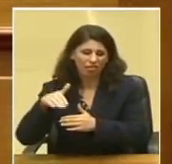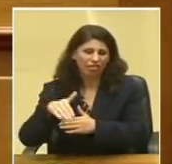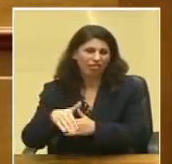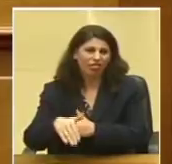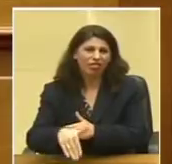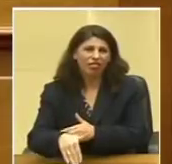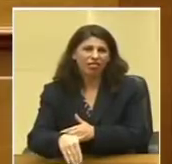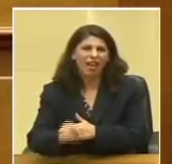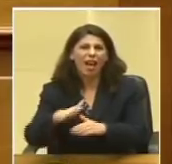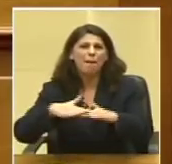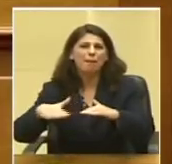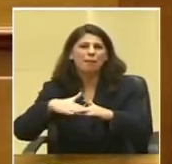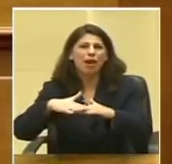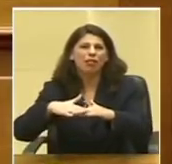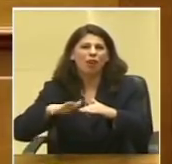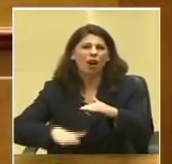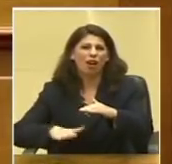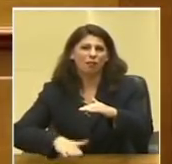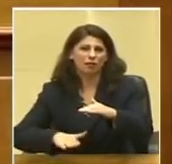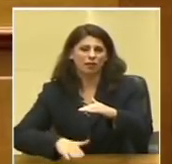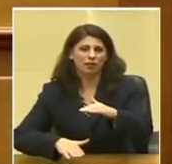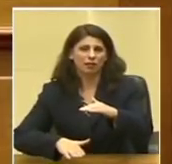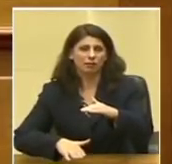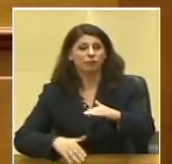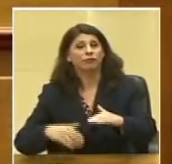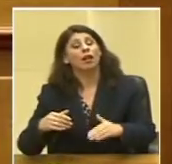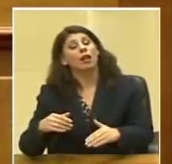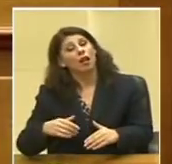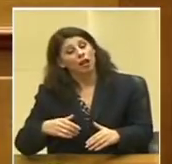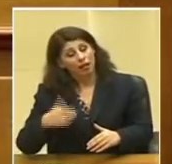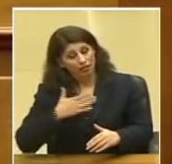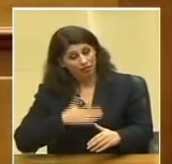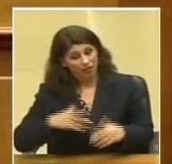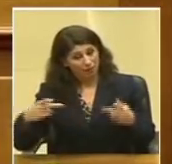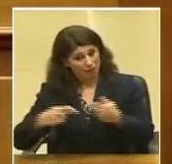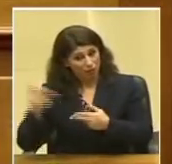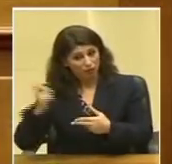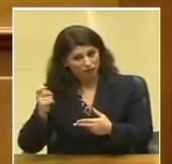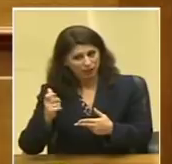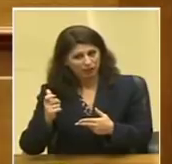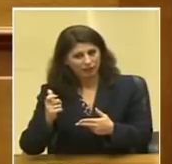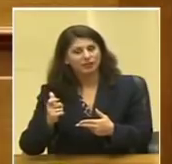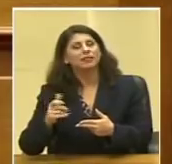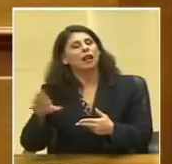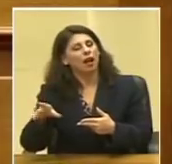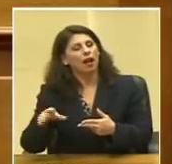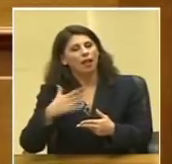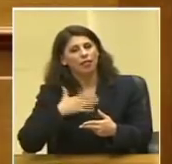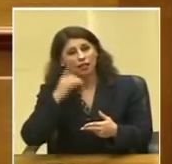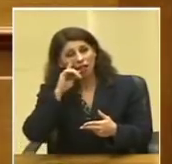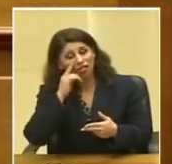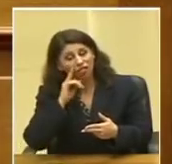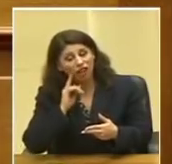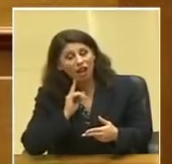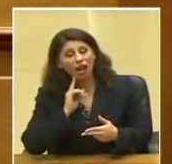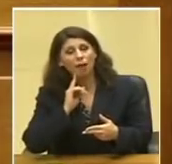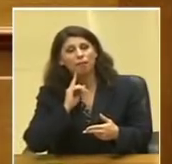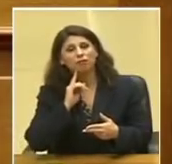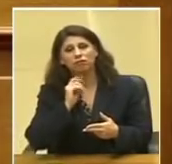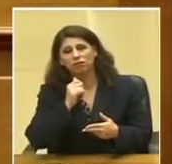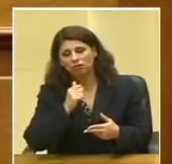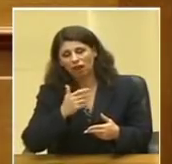να μειωθούν οι συντάξεις για να κεφαλαιοποιήσετε πολιτικά πάνω στο δράμα των συνταξιούχων των